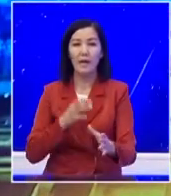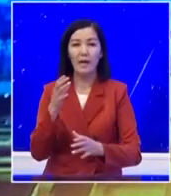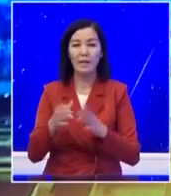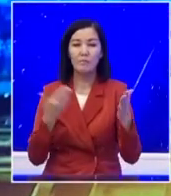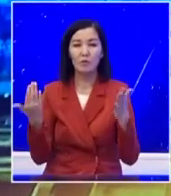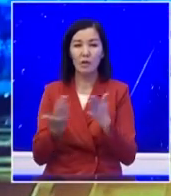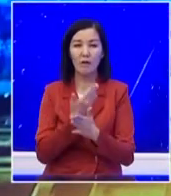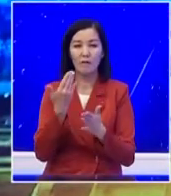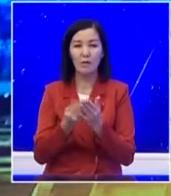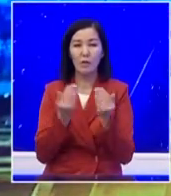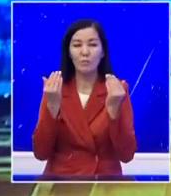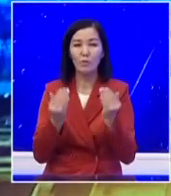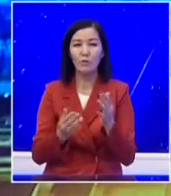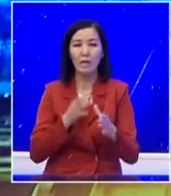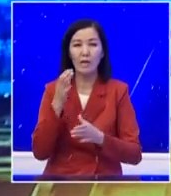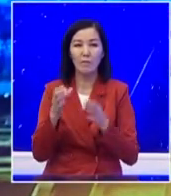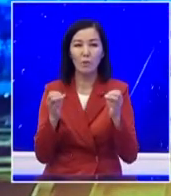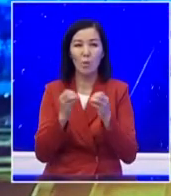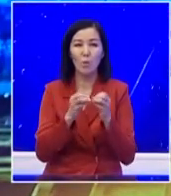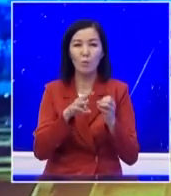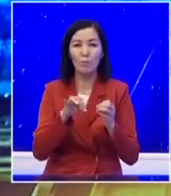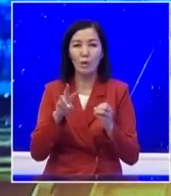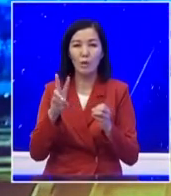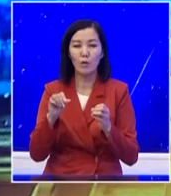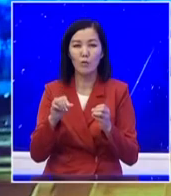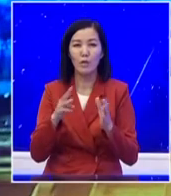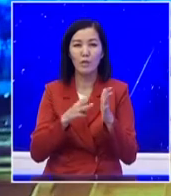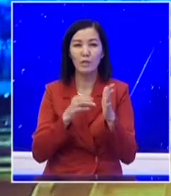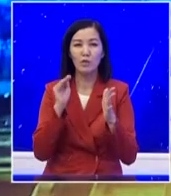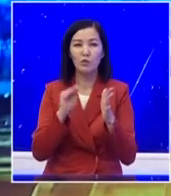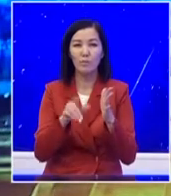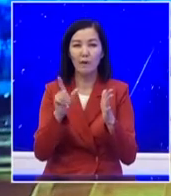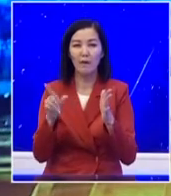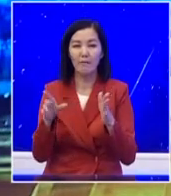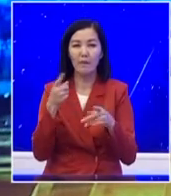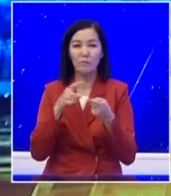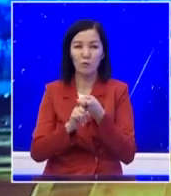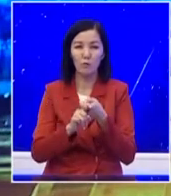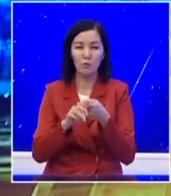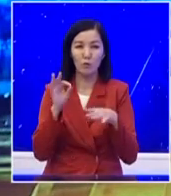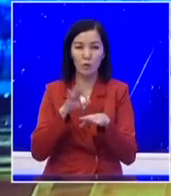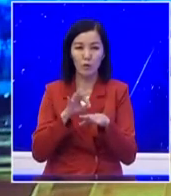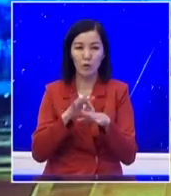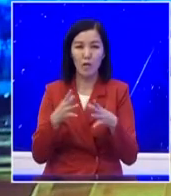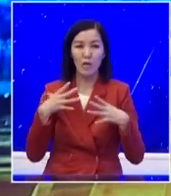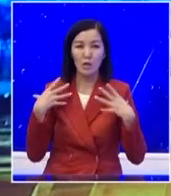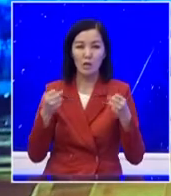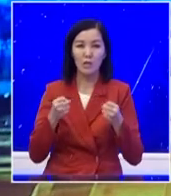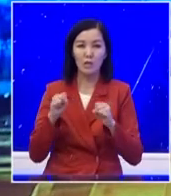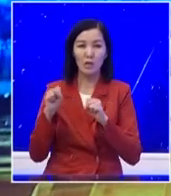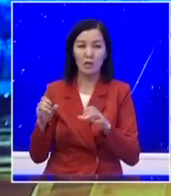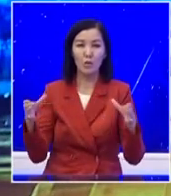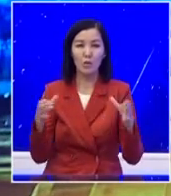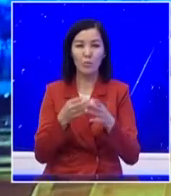Шартаратты шолып өтейік. Бүгінде әлемде 10 миллион 800 мың адам коронавирус жұқтырды. Дүниежүзілік денсаулық сақтау ұйымының мәліметіне сүйенсек,